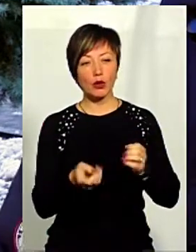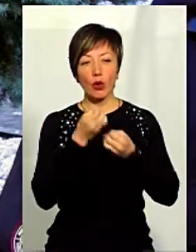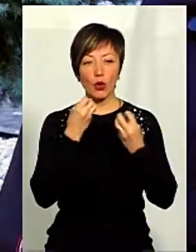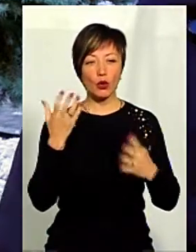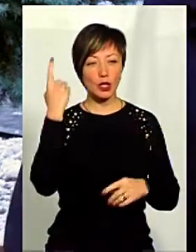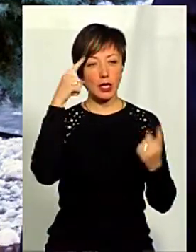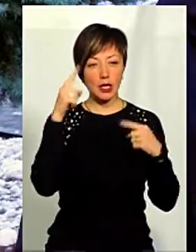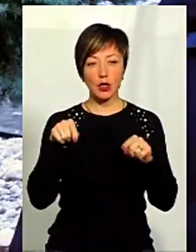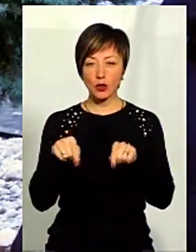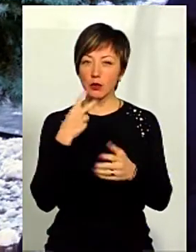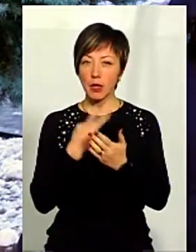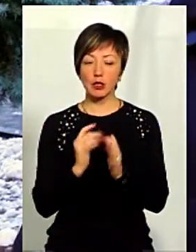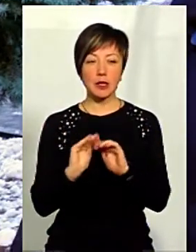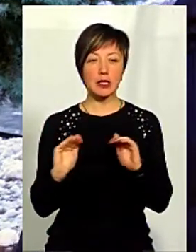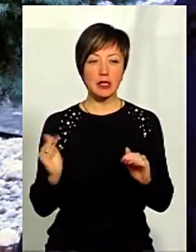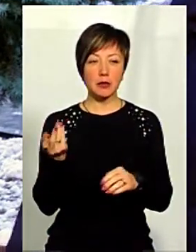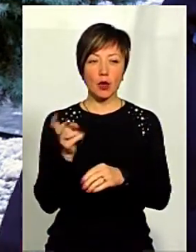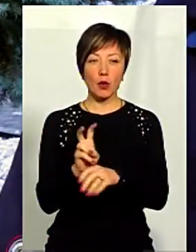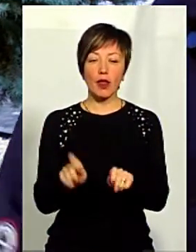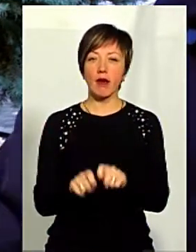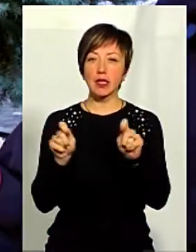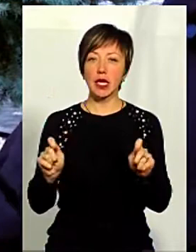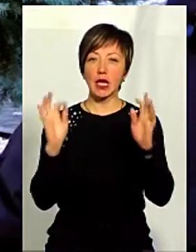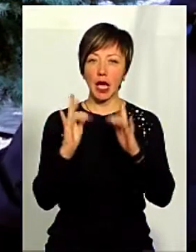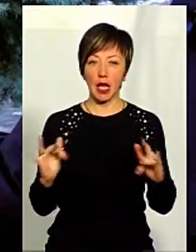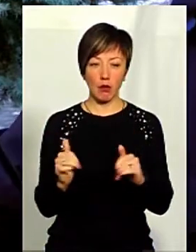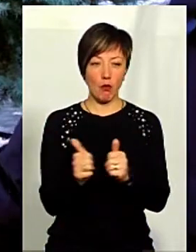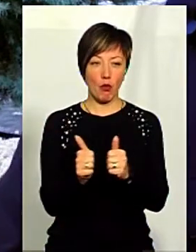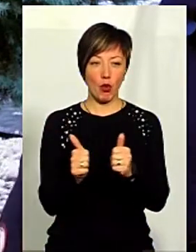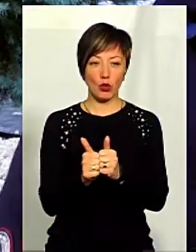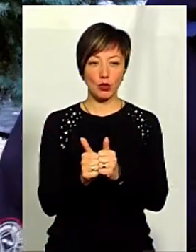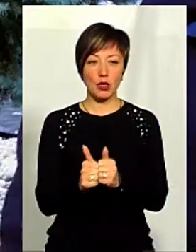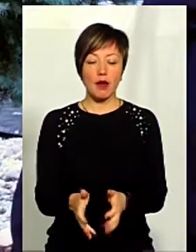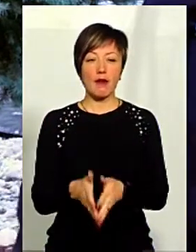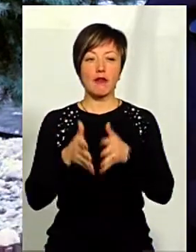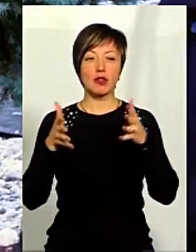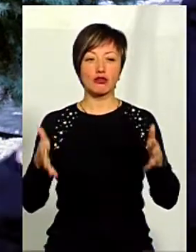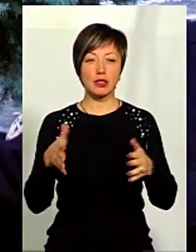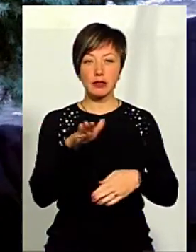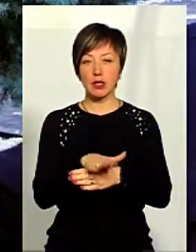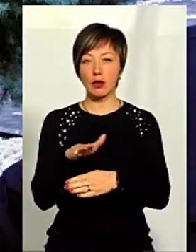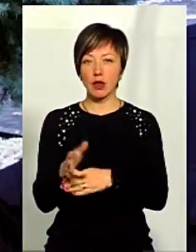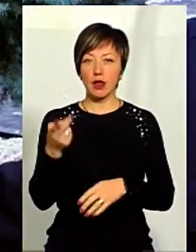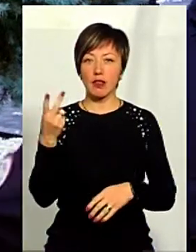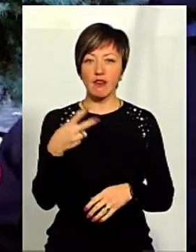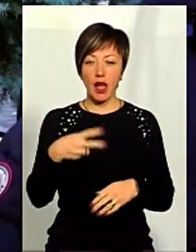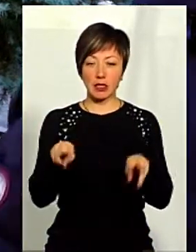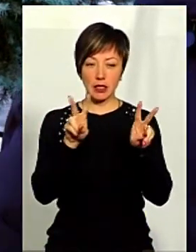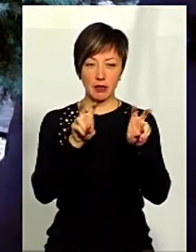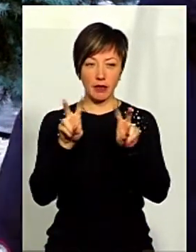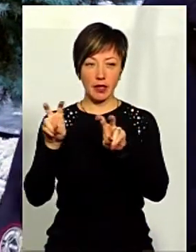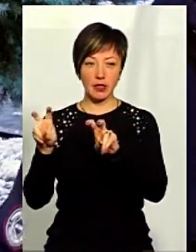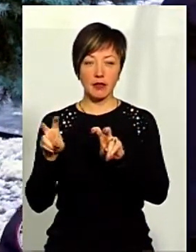так? Тут ми бачимо, що діти приходять на відкриття ялинки, так? А поруч стоїть величезні кіоски, в яких там в кіоску 20 видів цього